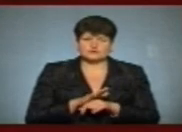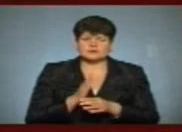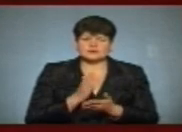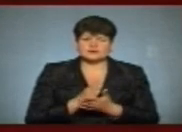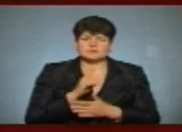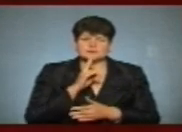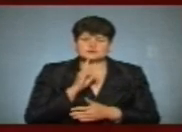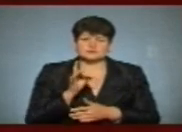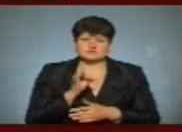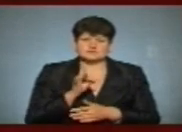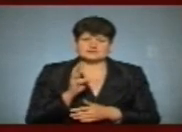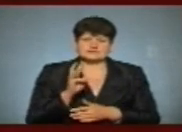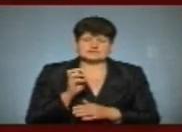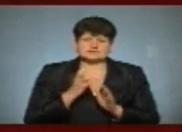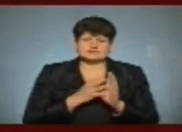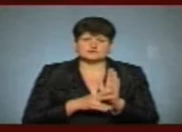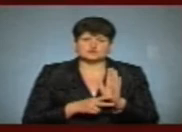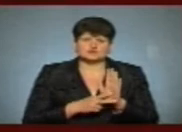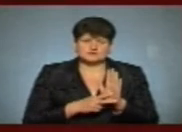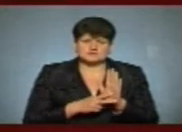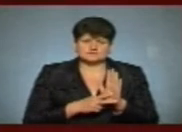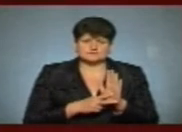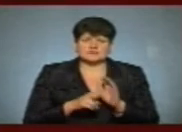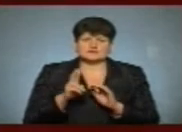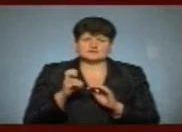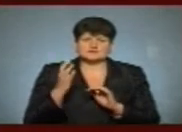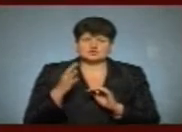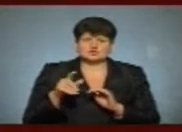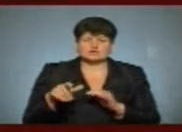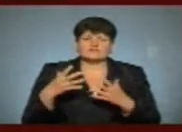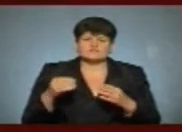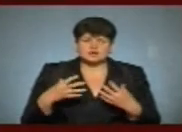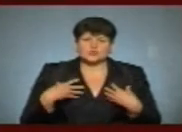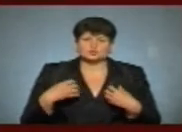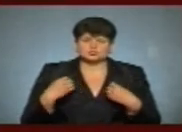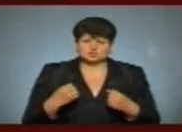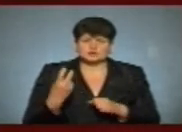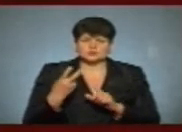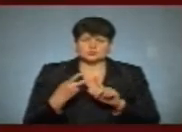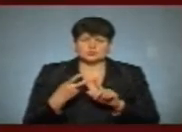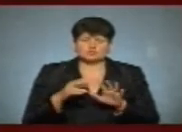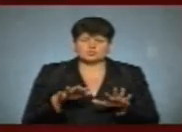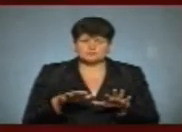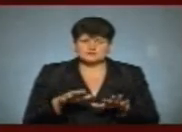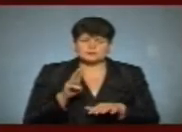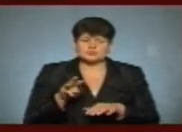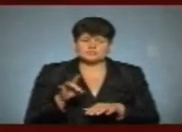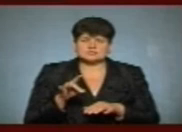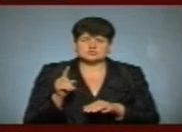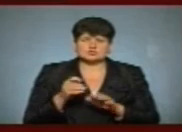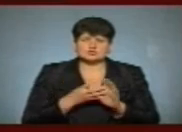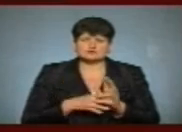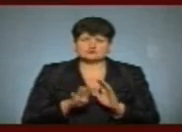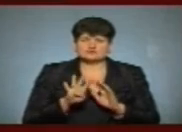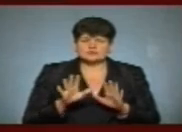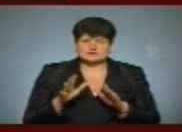зафіксували у Кременецькому районі – 397, 240 людей там вже одужали. На другому місці – Монастириський район – 194